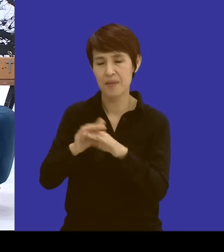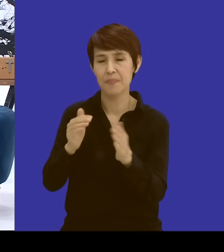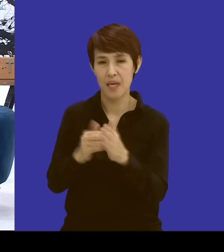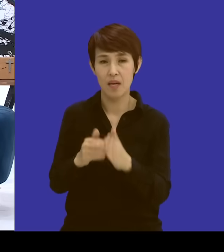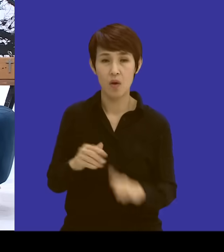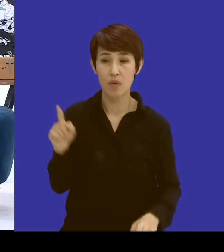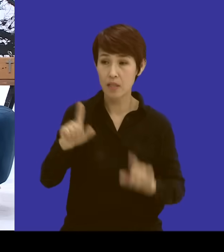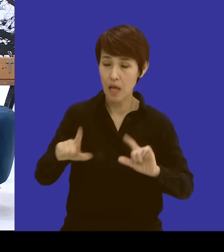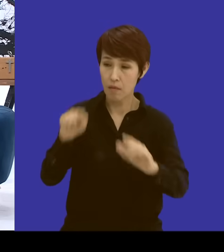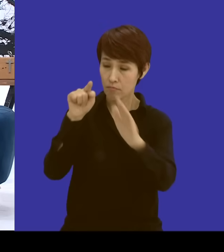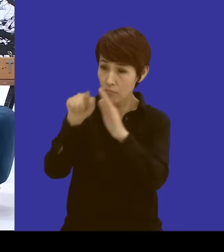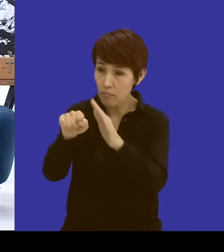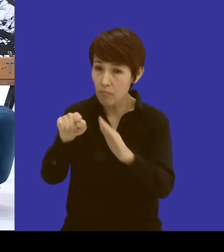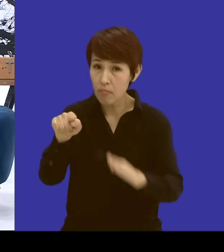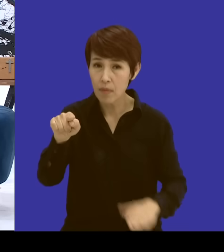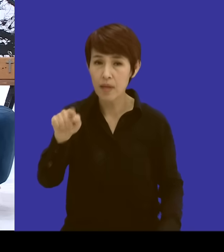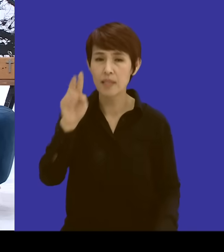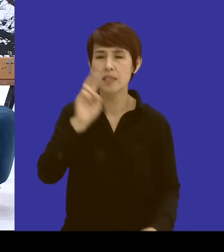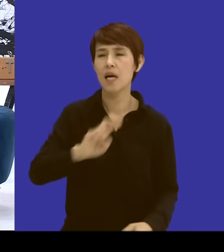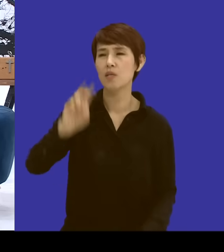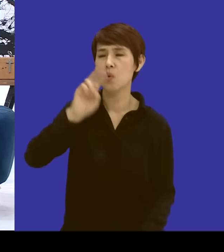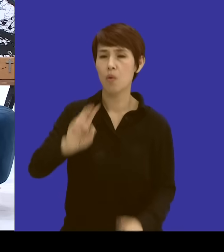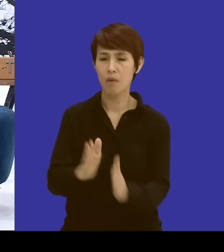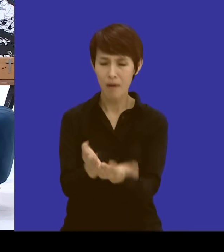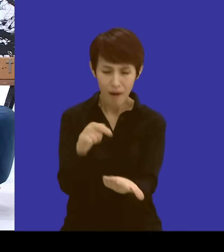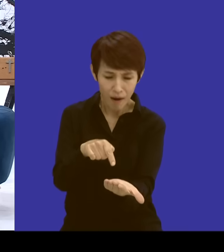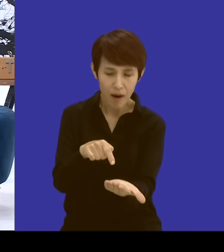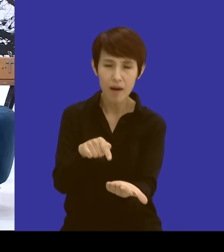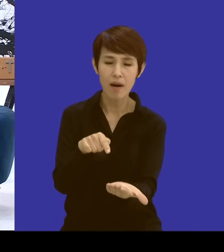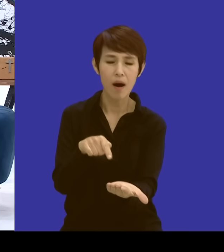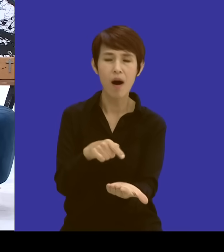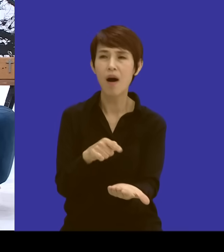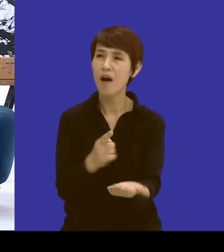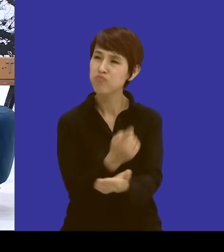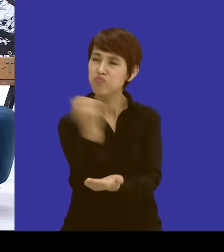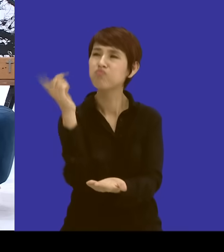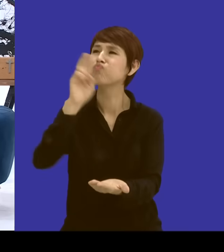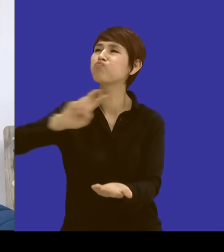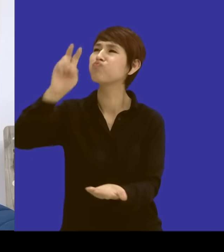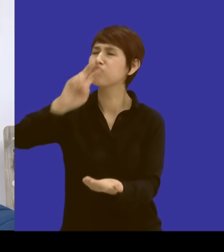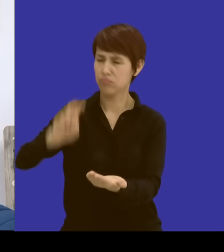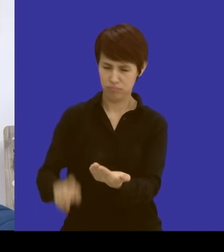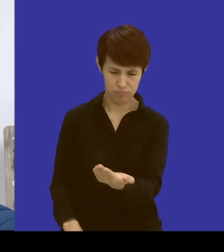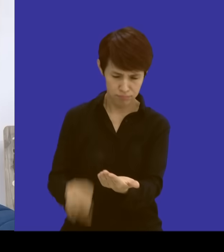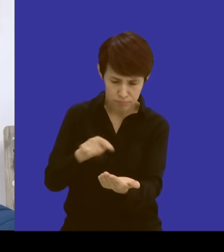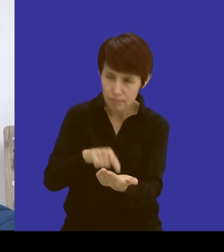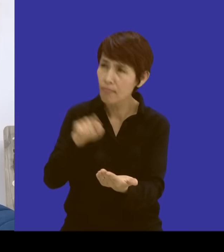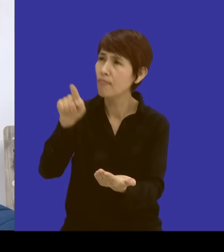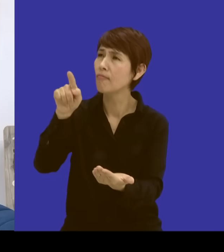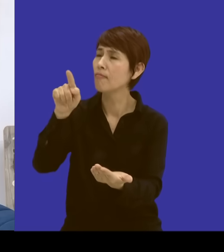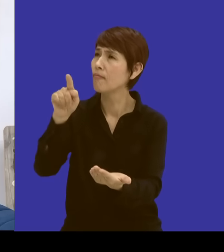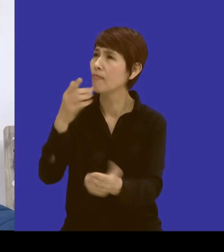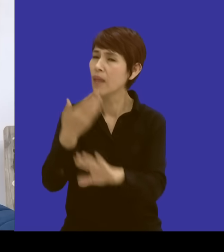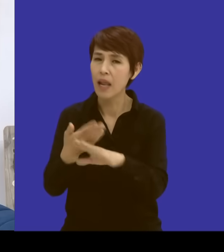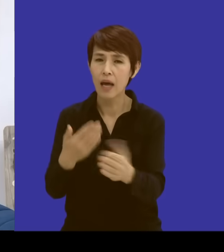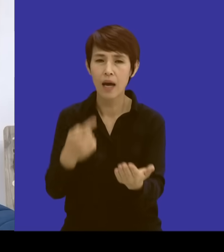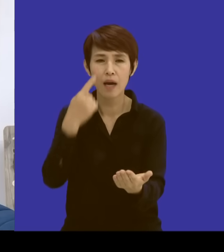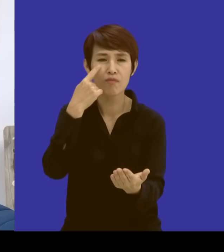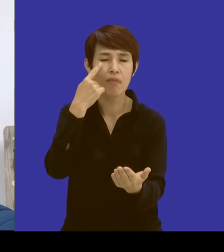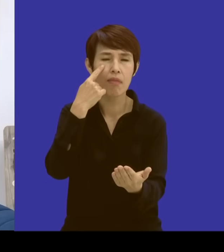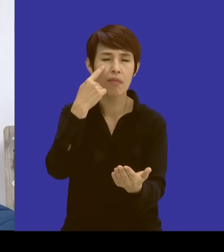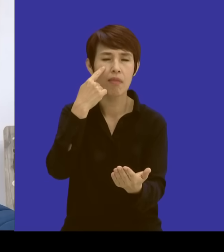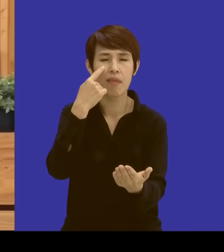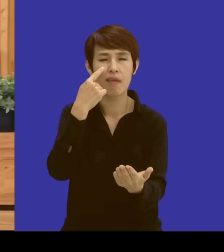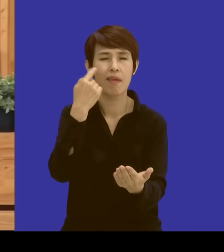가서 방에 들어갔는데 찬송을 엉뚱한 걸 펼쳐놓으시고 부르시는 거예요. 그래서 엄마 찬송가 했더니 사실 눈이 안